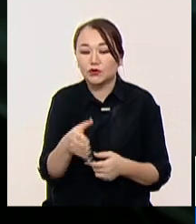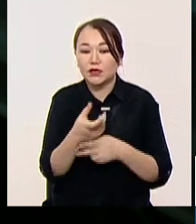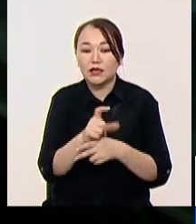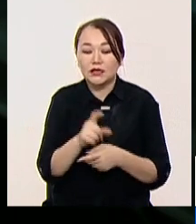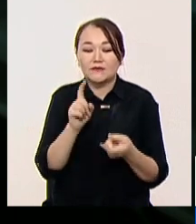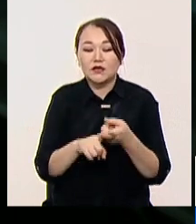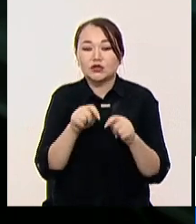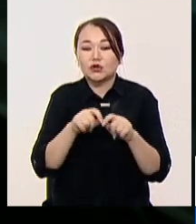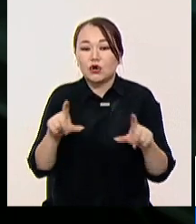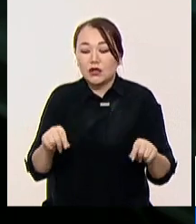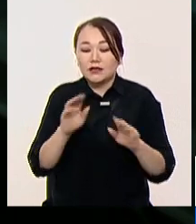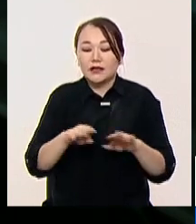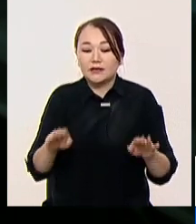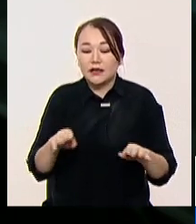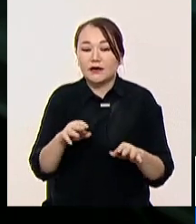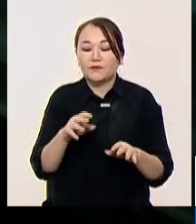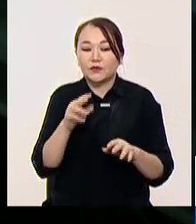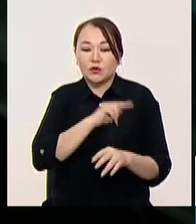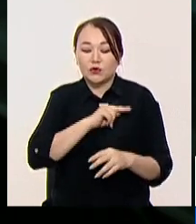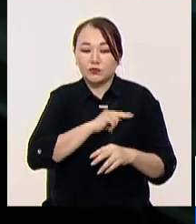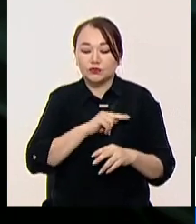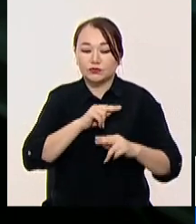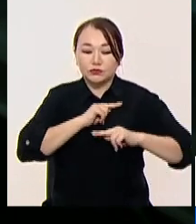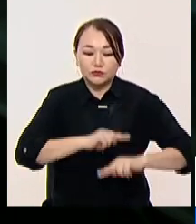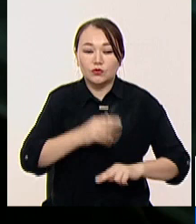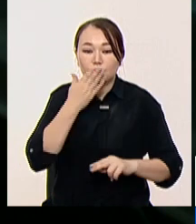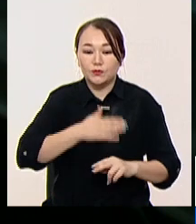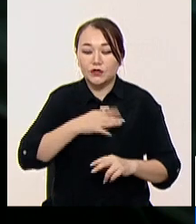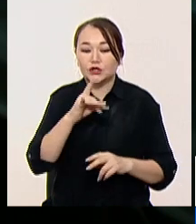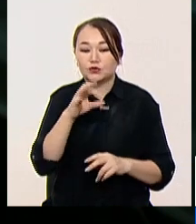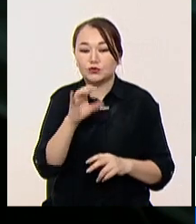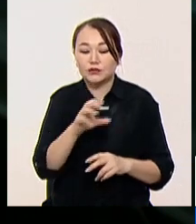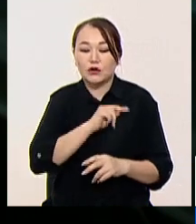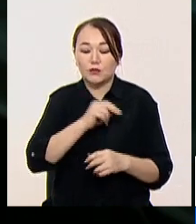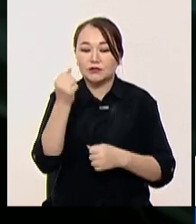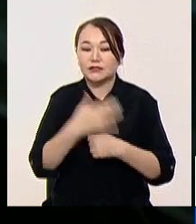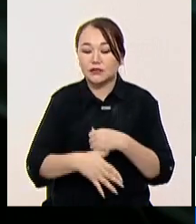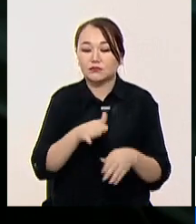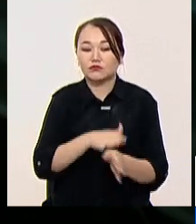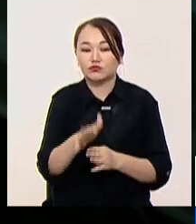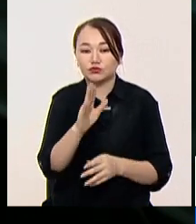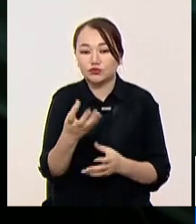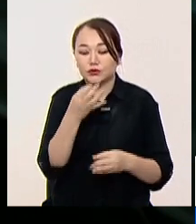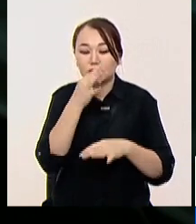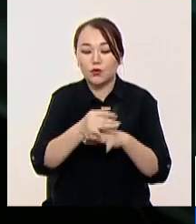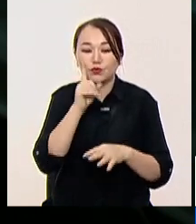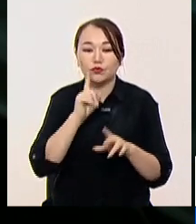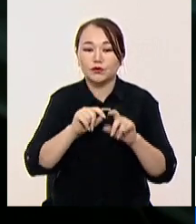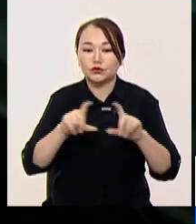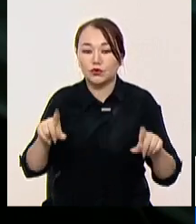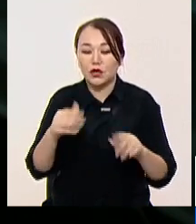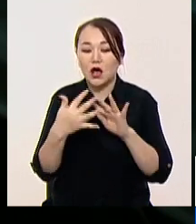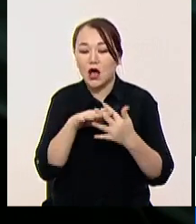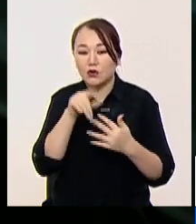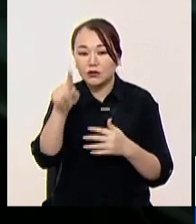қоса мектептер балаларды еңбекке баулу үшін ресурстық орталық қызметін атқарады. Тағы бір айта кетерлігі, жайлы мектептер